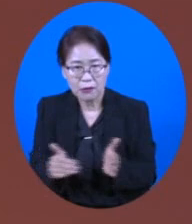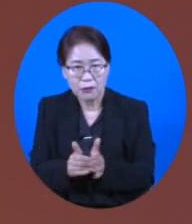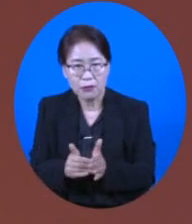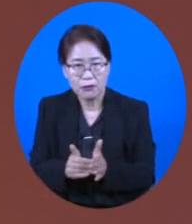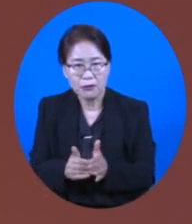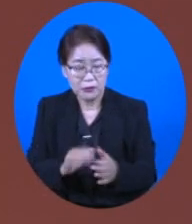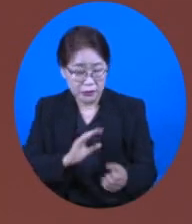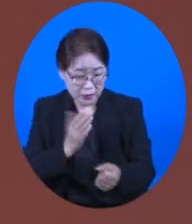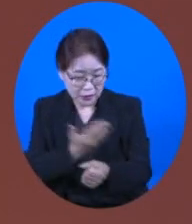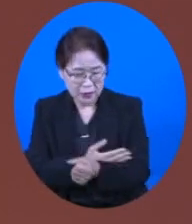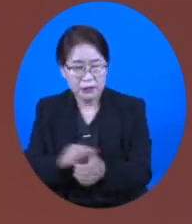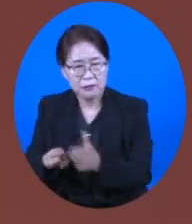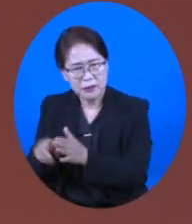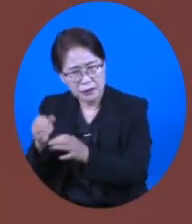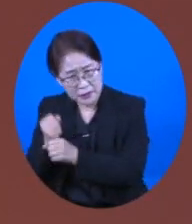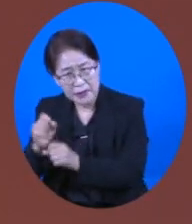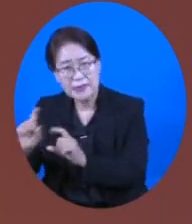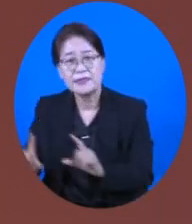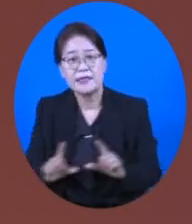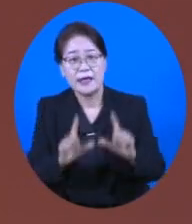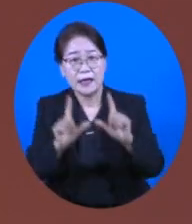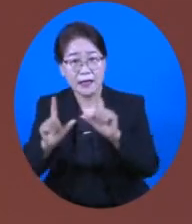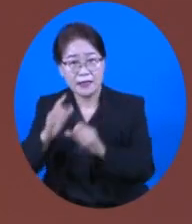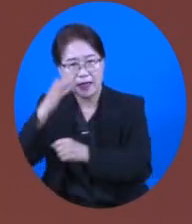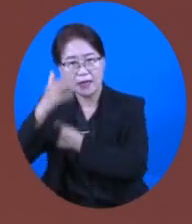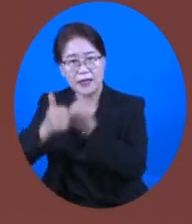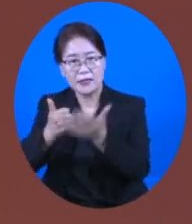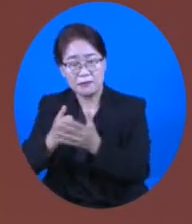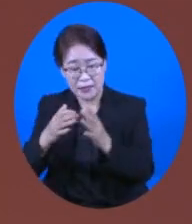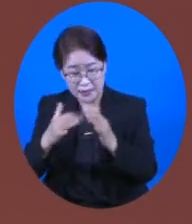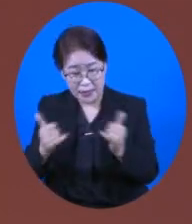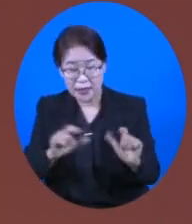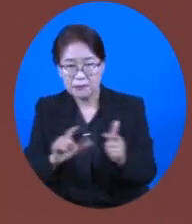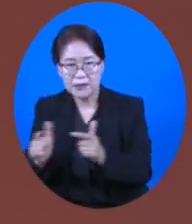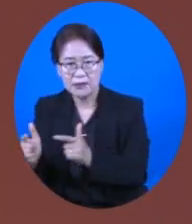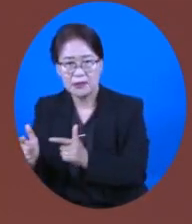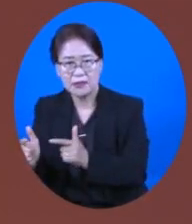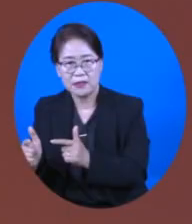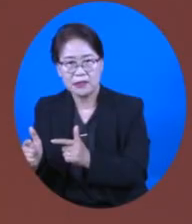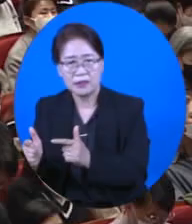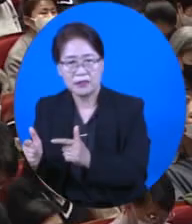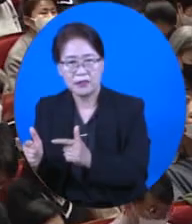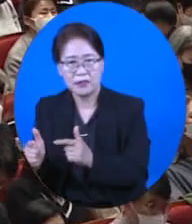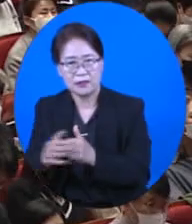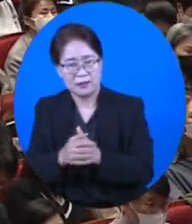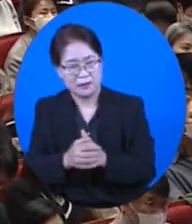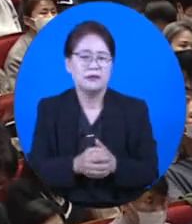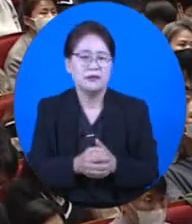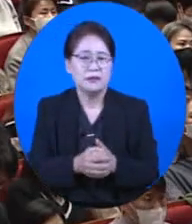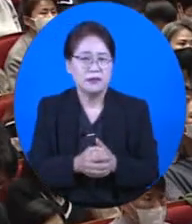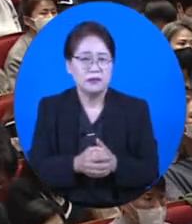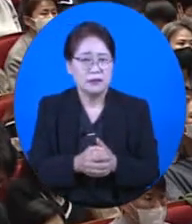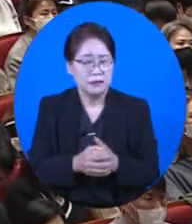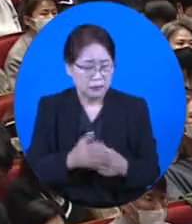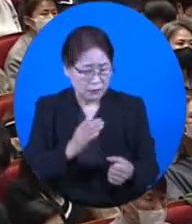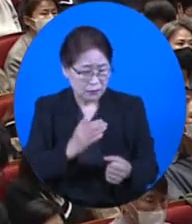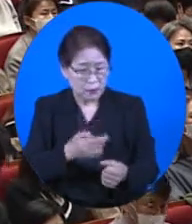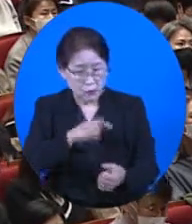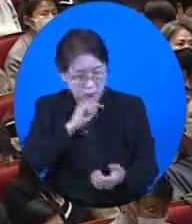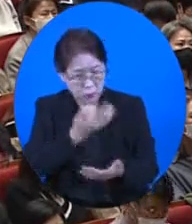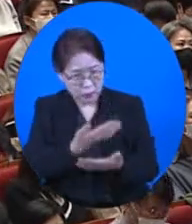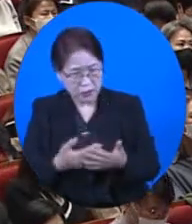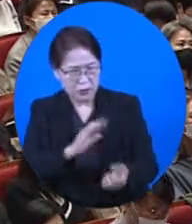보혈의 능력을 의지하며 살아가는 하나님의 사람들이요 보혈의 능력을 잘 몰라요.